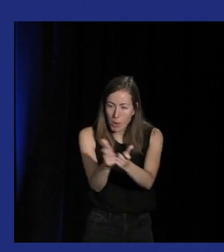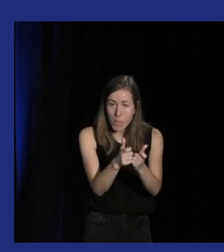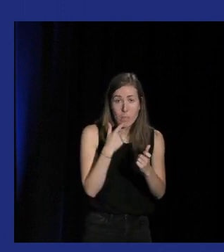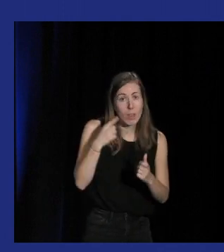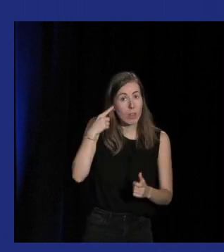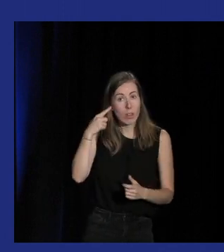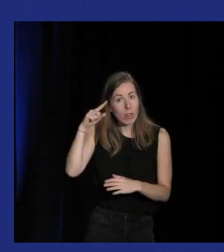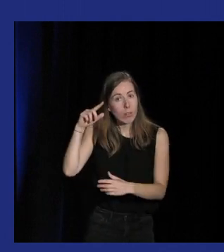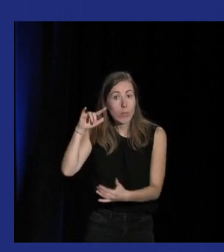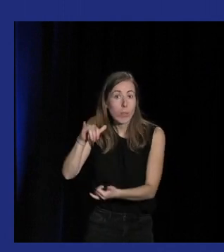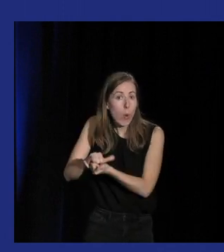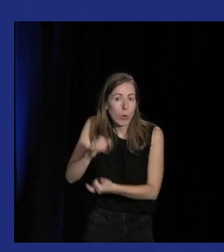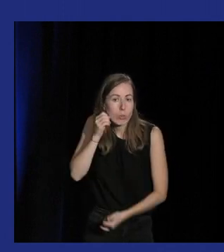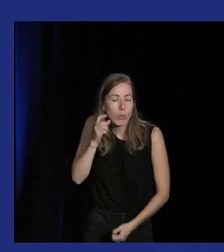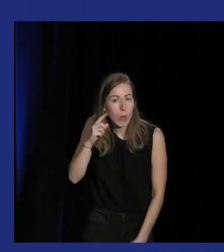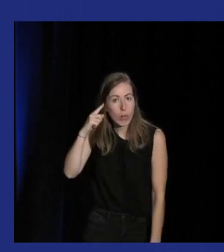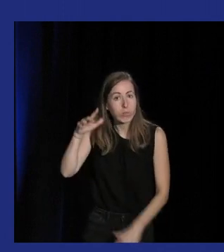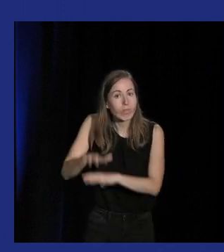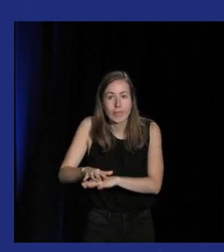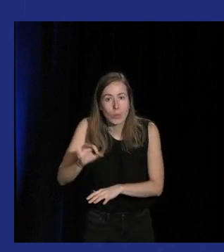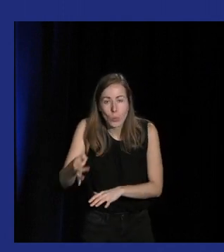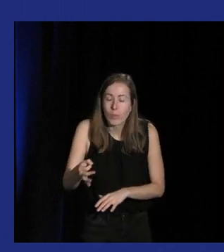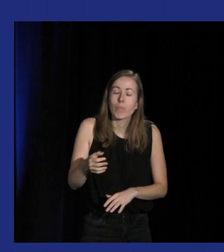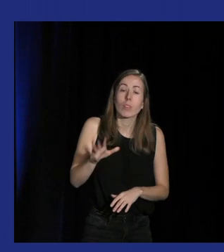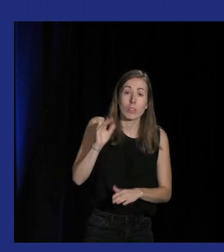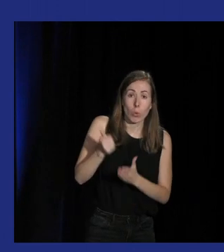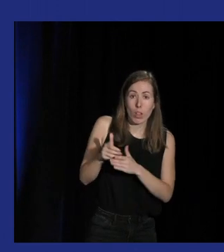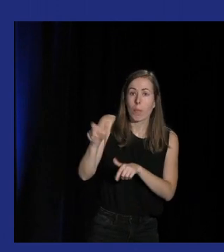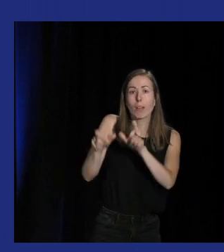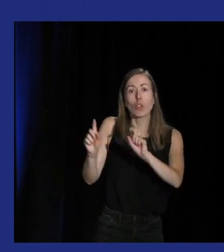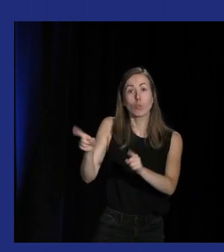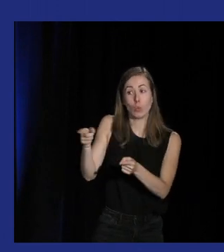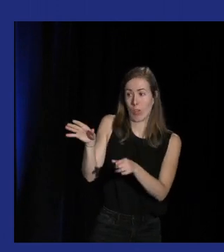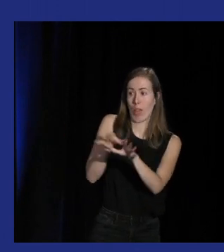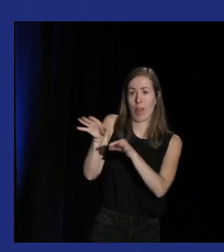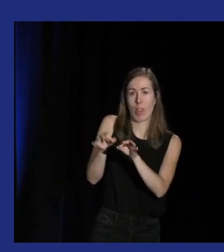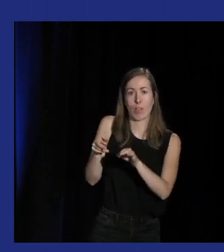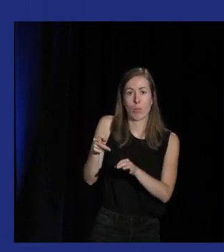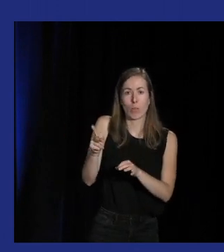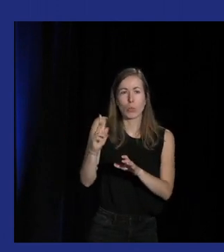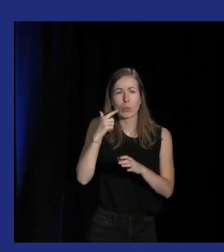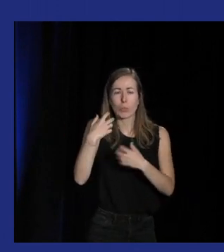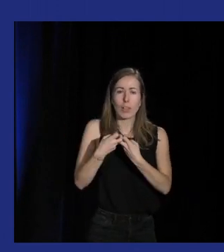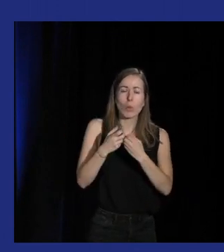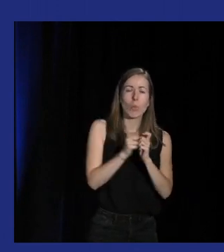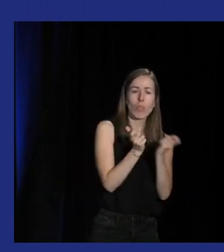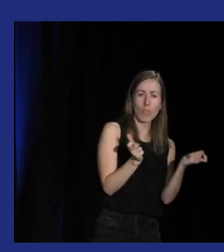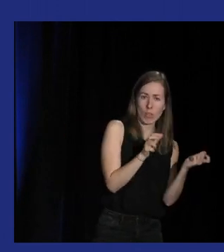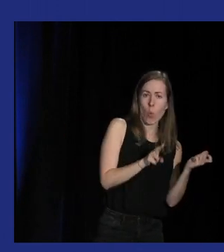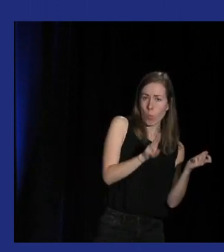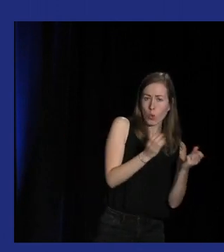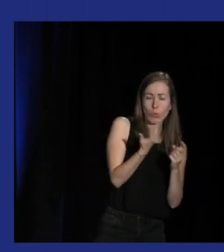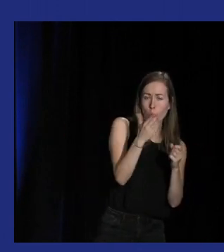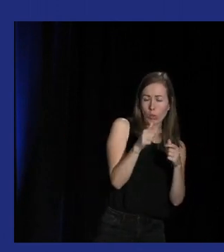spécialisé là-dedans vous avez les musiciens de plus en plus j'ai quand même l'impression que les musiciens sont ils sont externes donc ils ont leur propre boîte et c'est